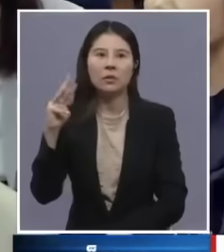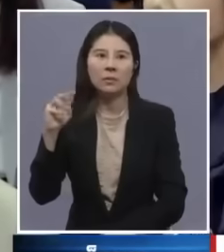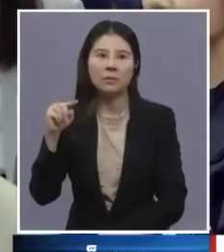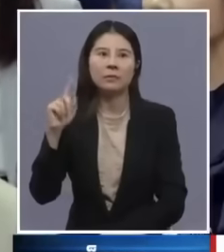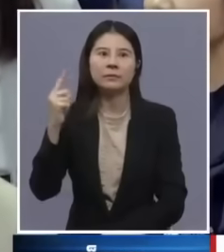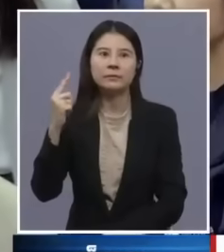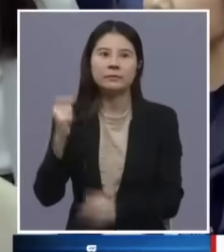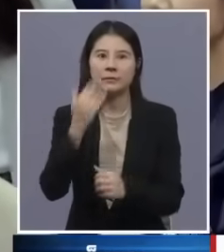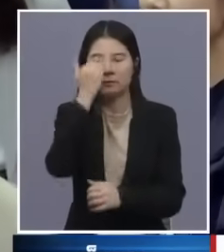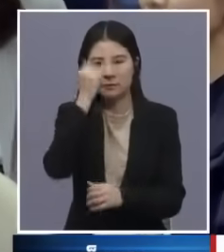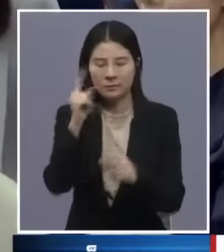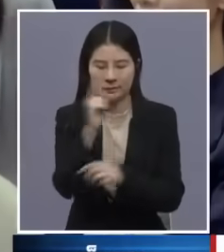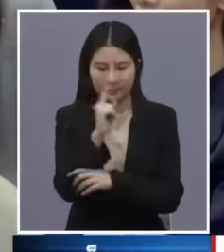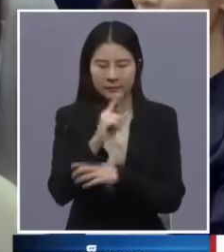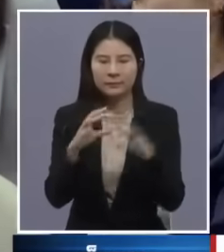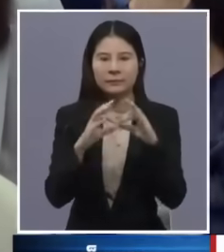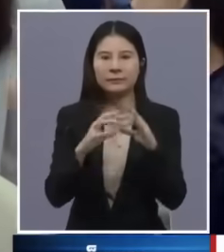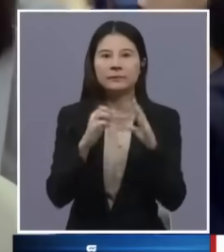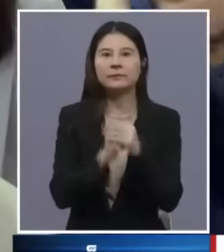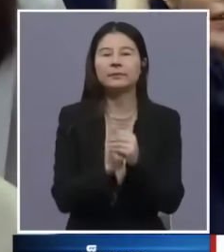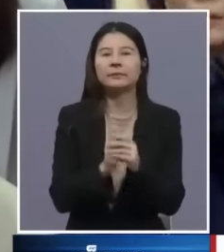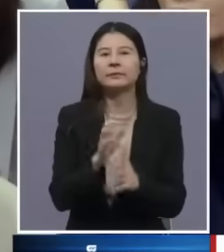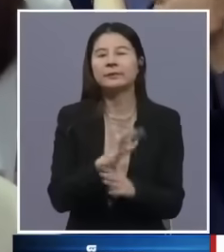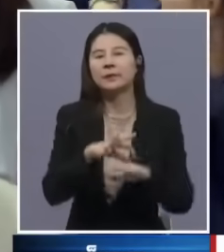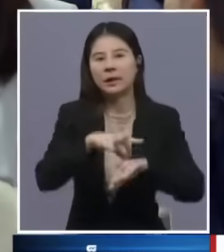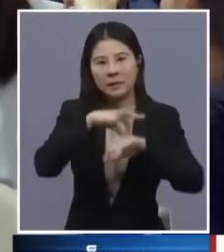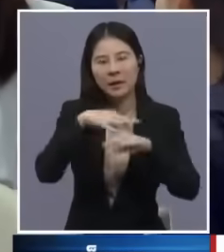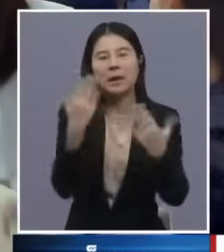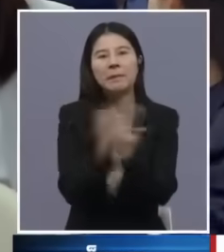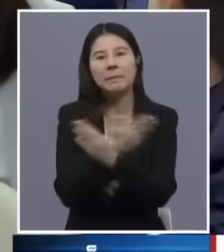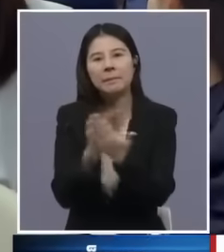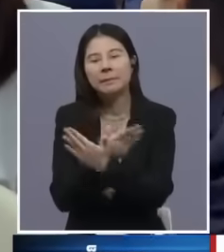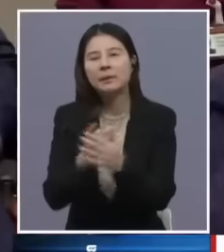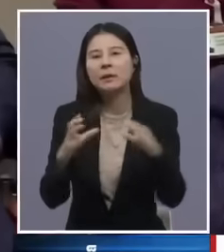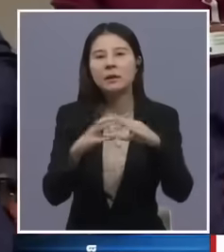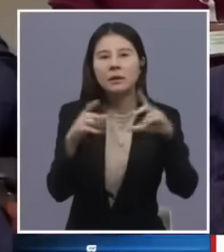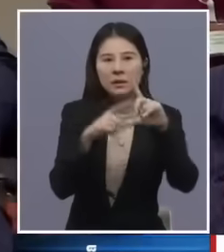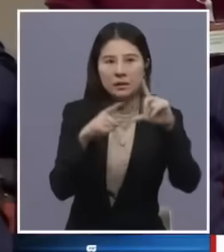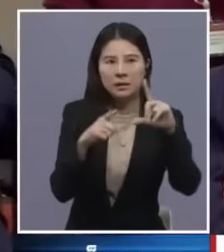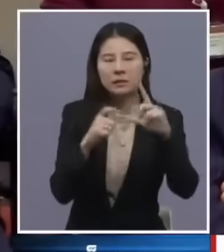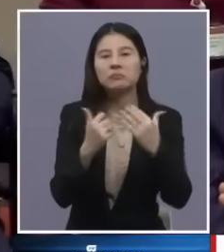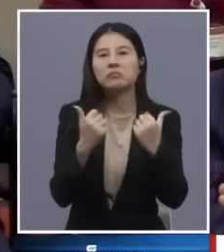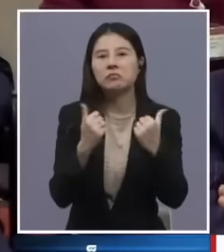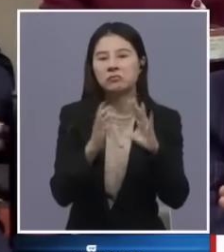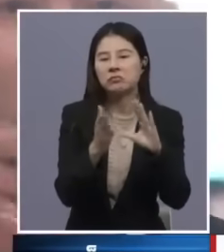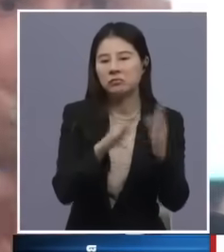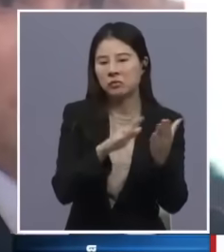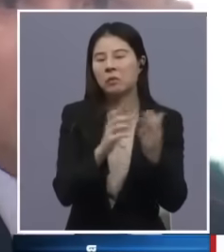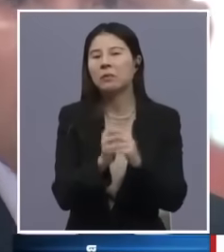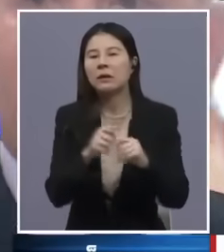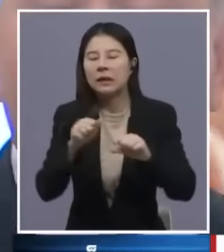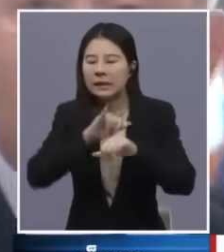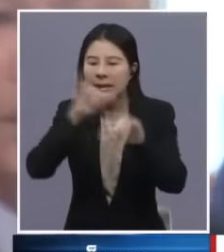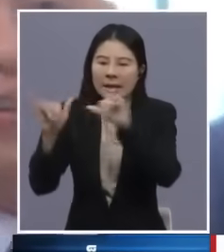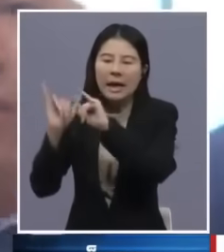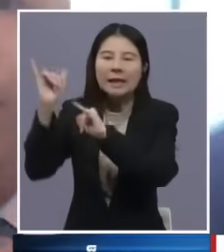ต้ามันเปลี่ยนแปลงขณะเดียวกันส.ส.ก้าวไกลที่มีโอกาสเป็นพึ่งแตกรังไม่ใช่แค่ข้อมูลจากการวิเคราะห์นะแต่มีส.ส.